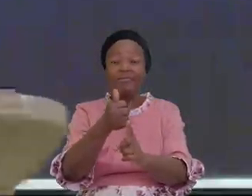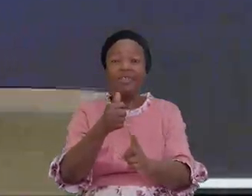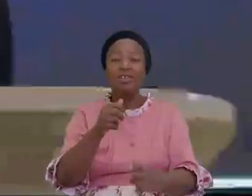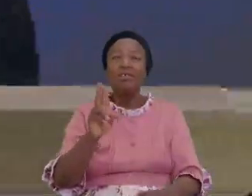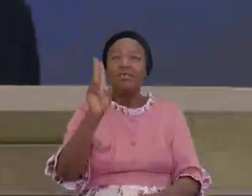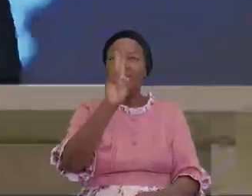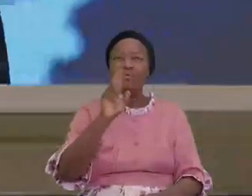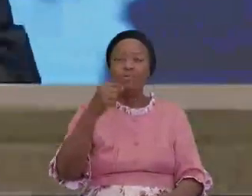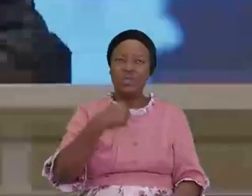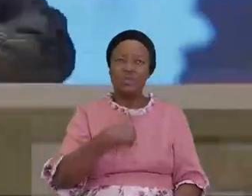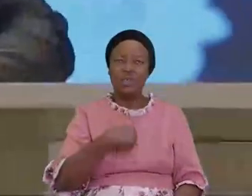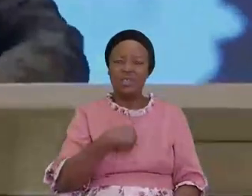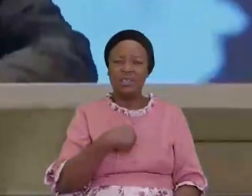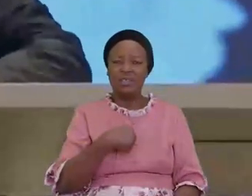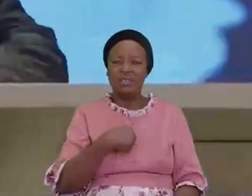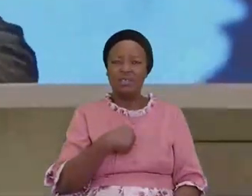utilise-moi.